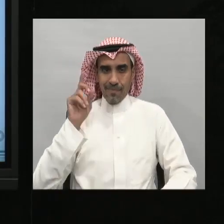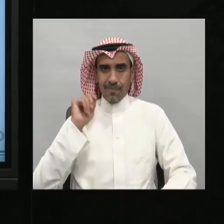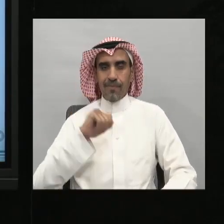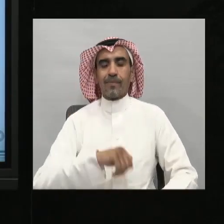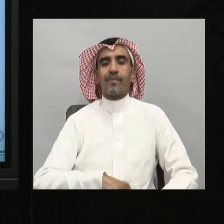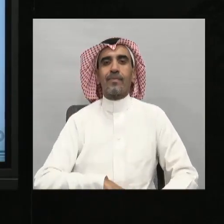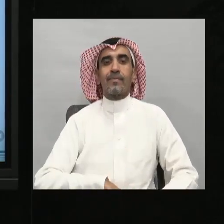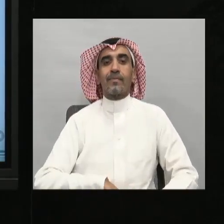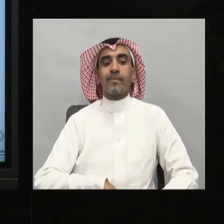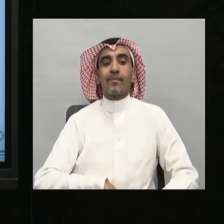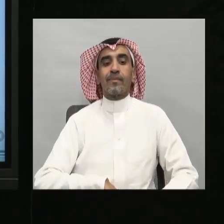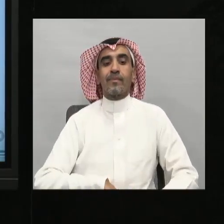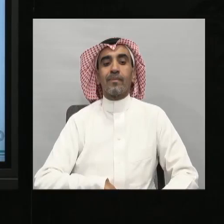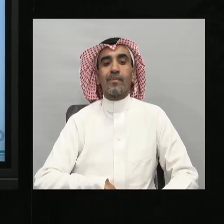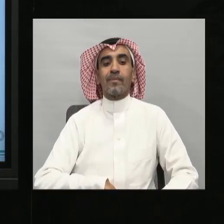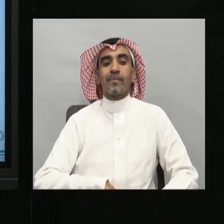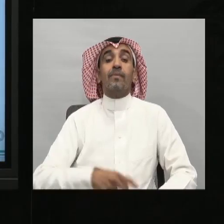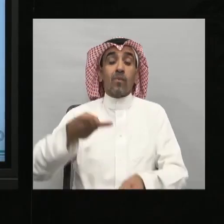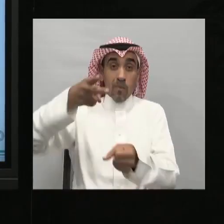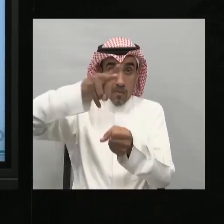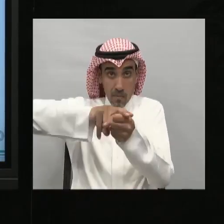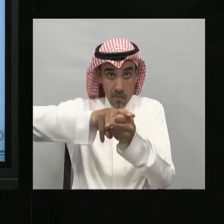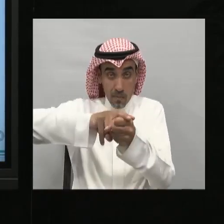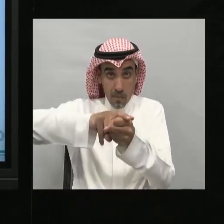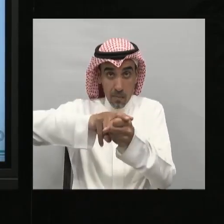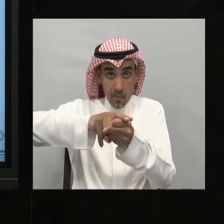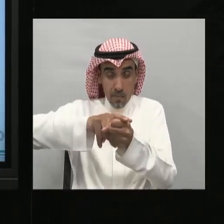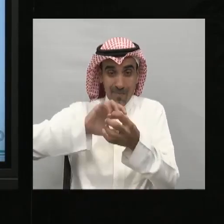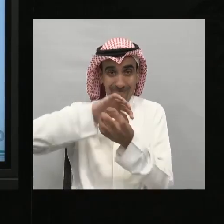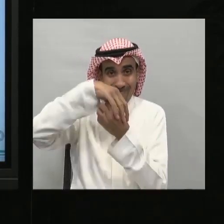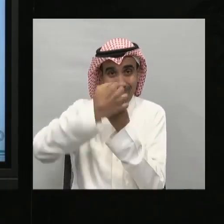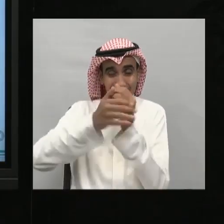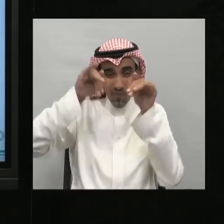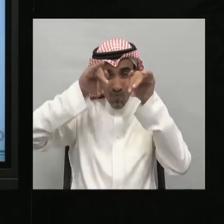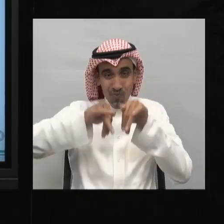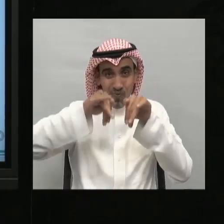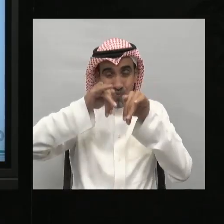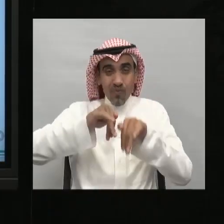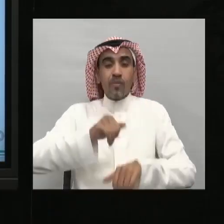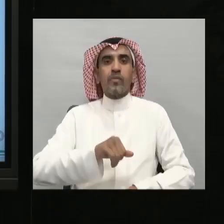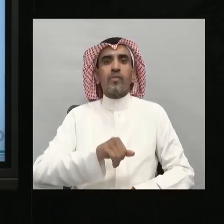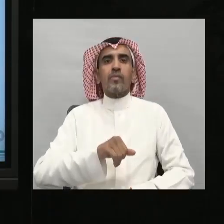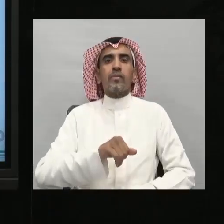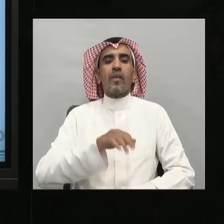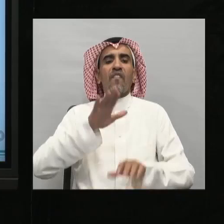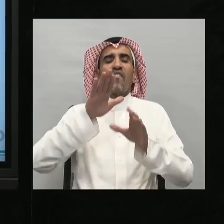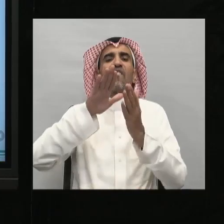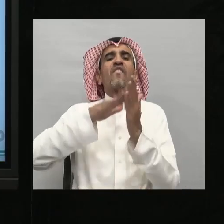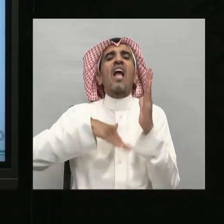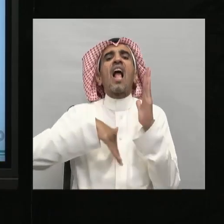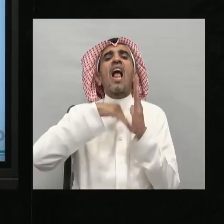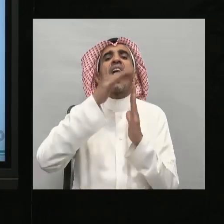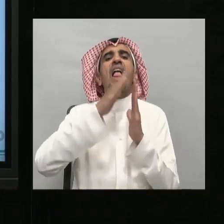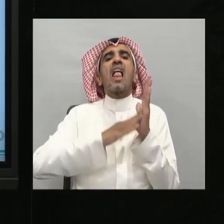هذه الصورة. أيضا تحيط الطبقة الداخلية من الخلايا بفراغ يسمى ماذا؟